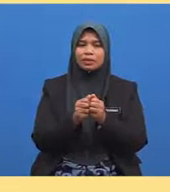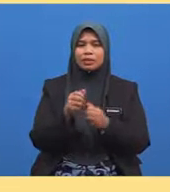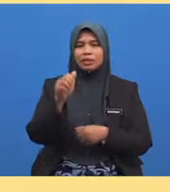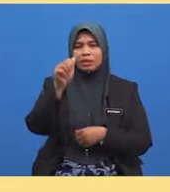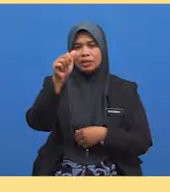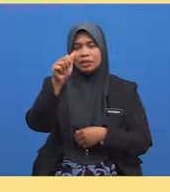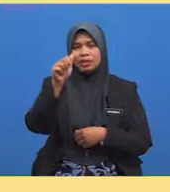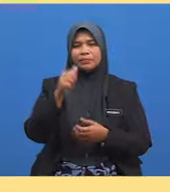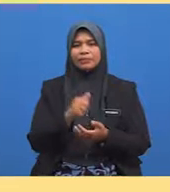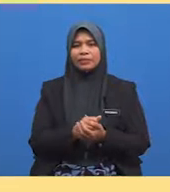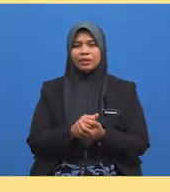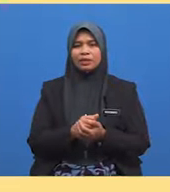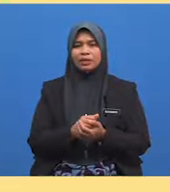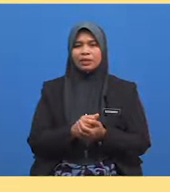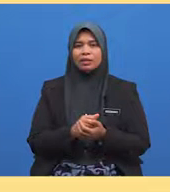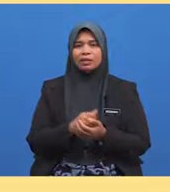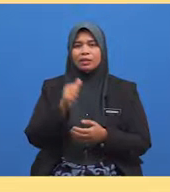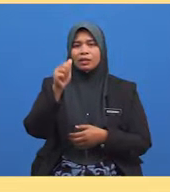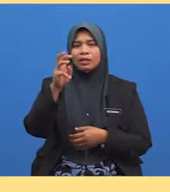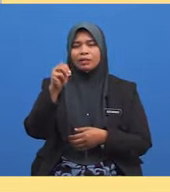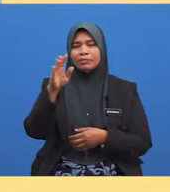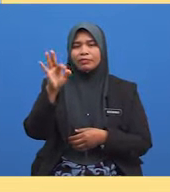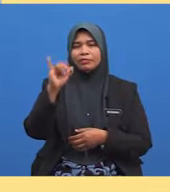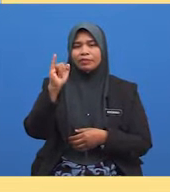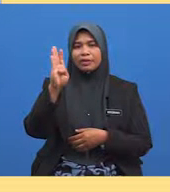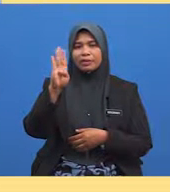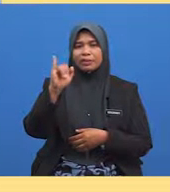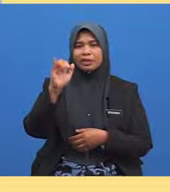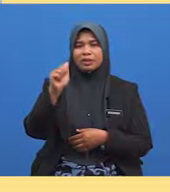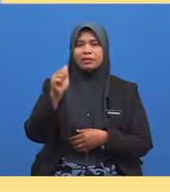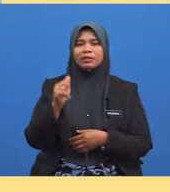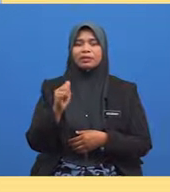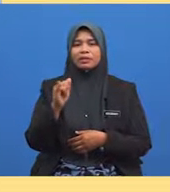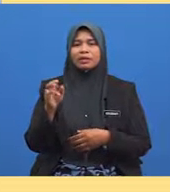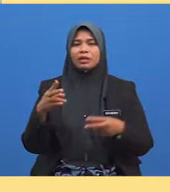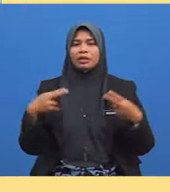dengan huruf A. Huruf A mewakili kumpulan amfibia.